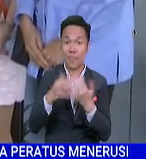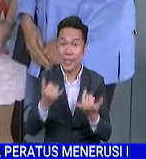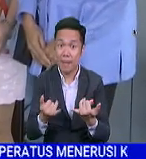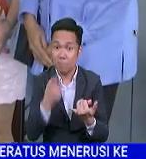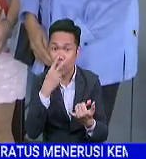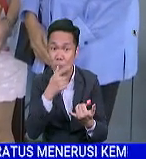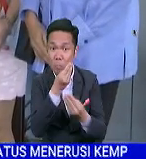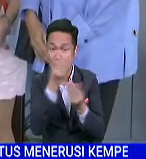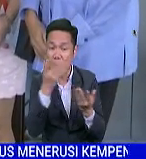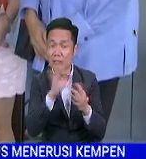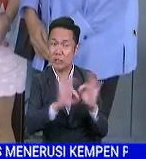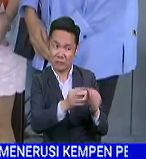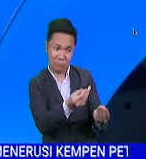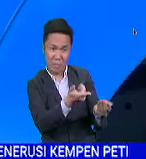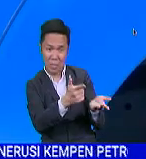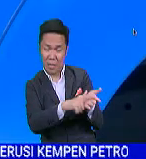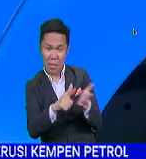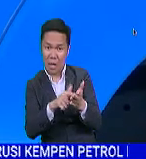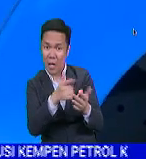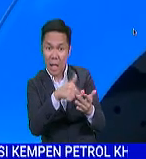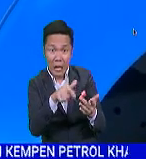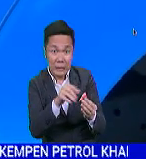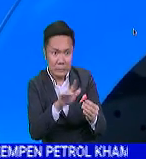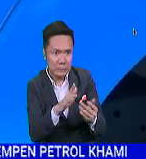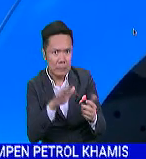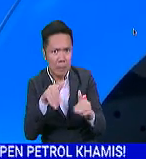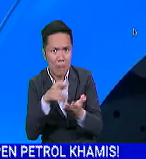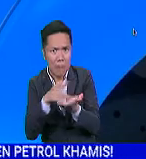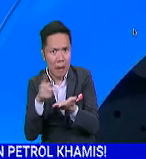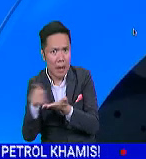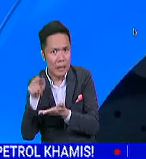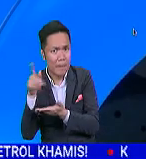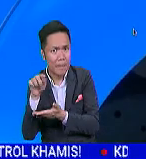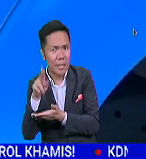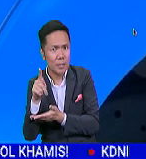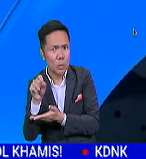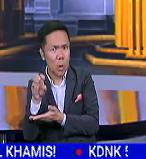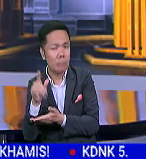melaporkan kepada pihaknya jika terdapat kejelasan match ini gagal berbuat demikian